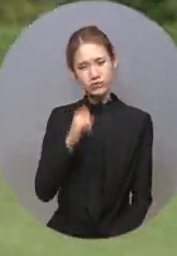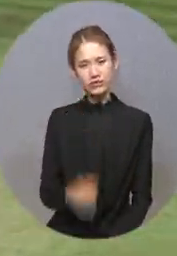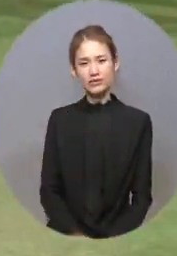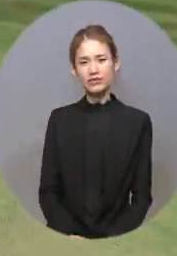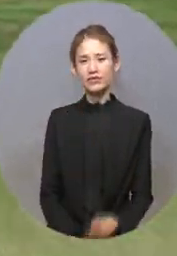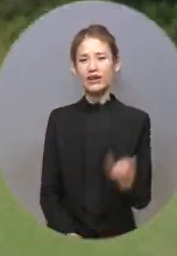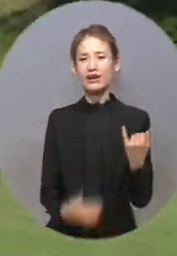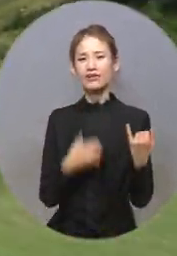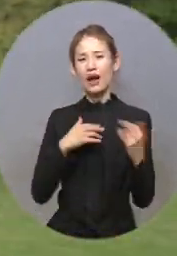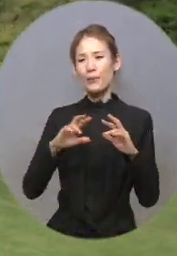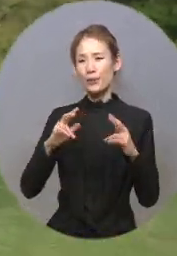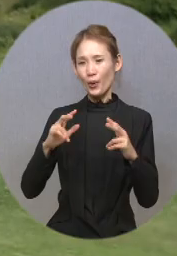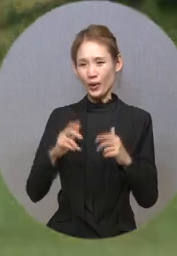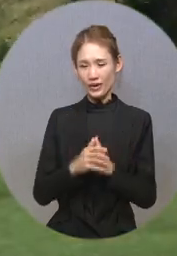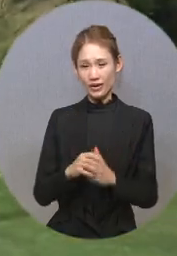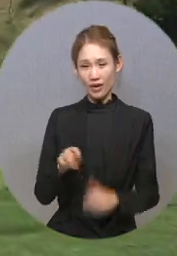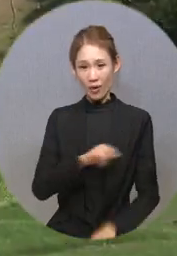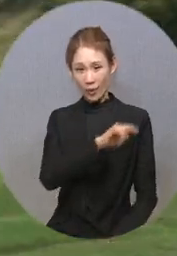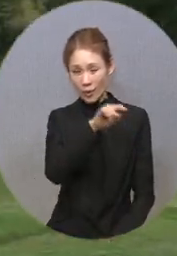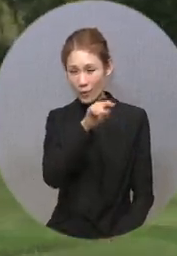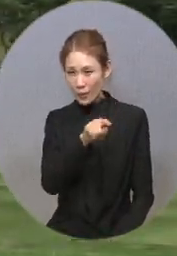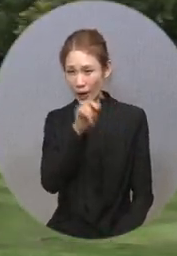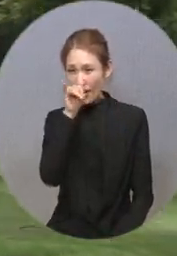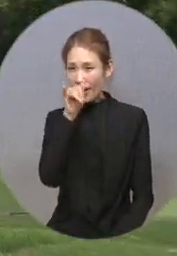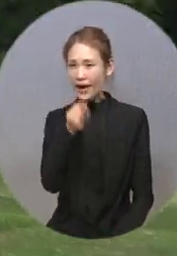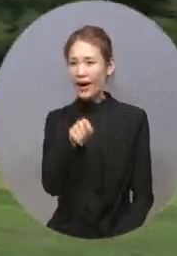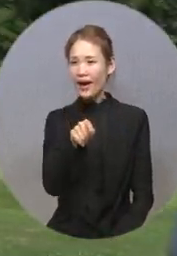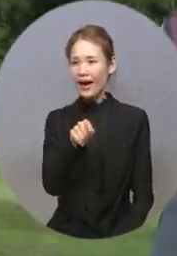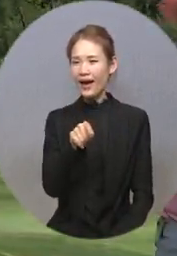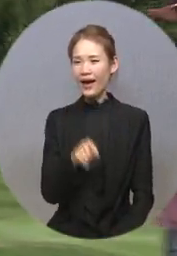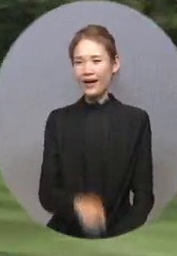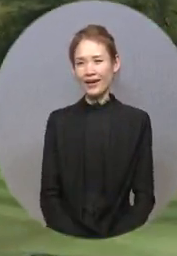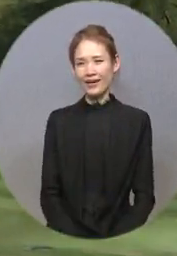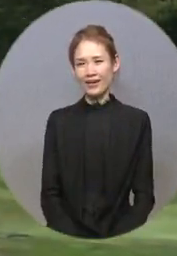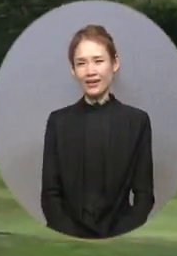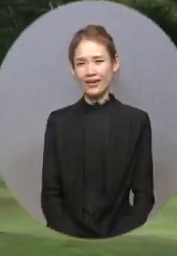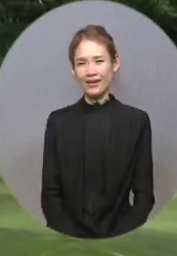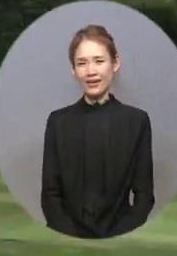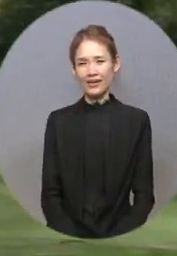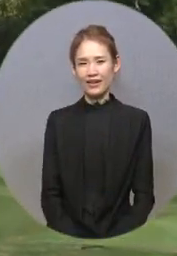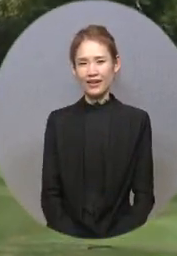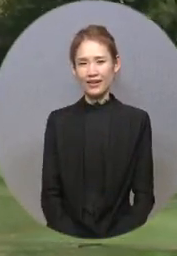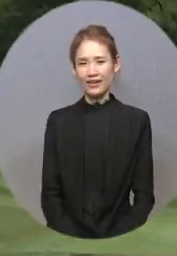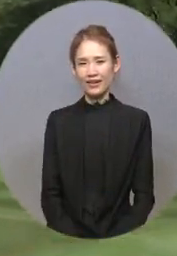볼이요. 어, 여기 있다. 아, 들어와 있네요.